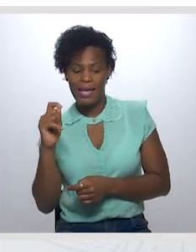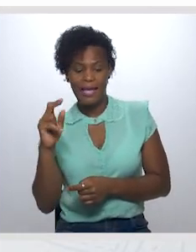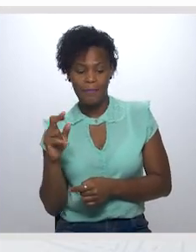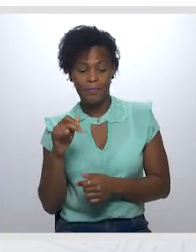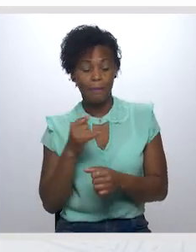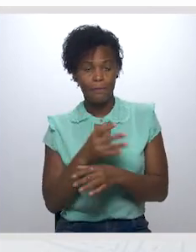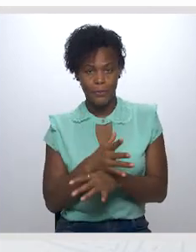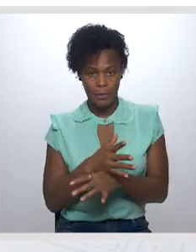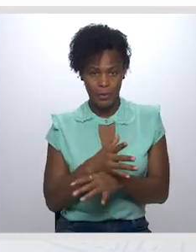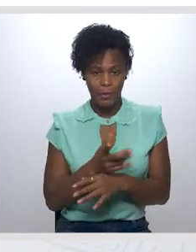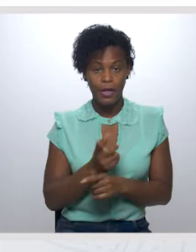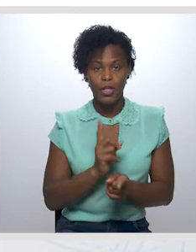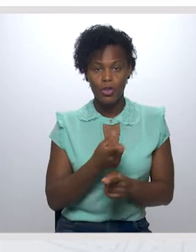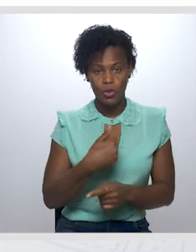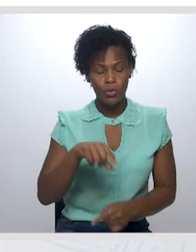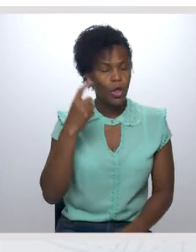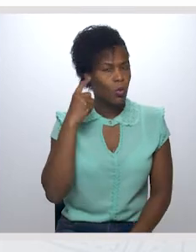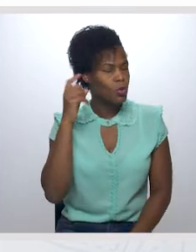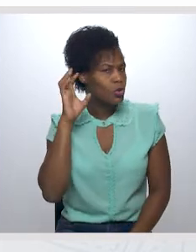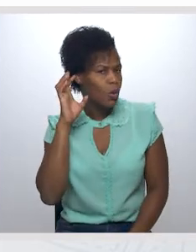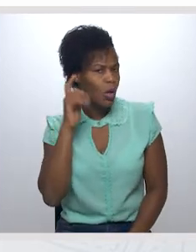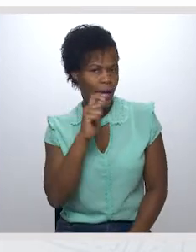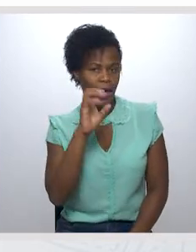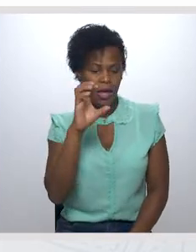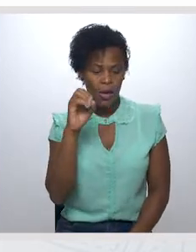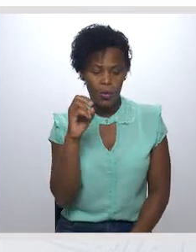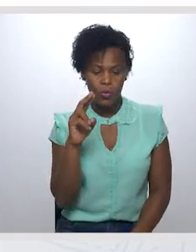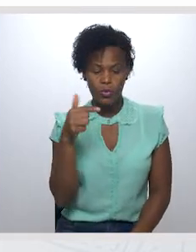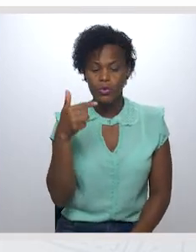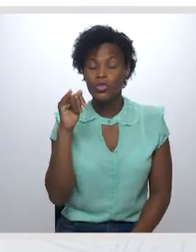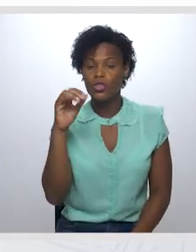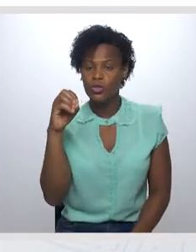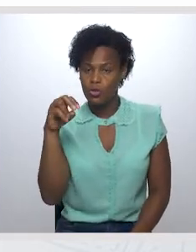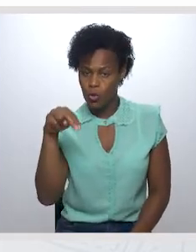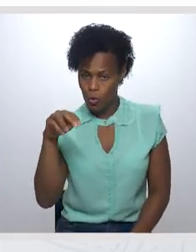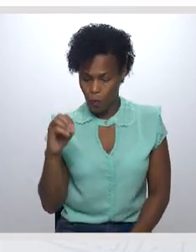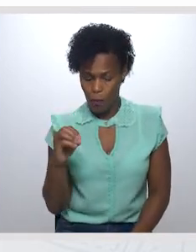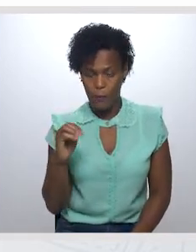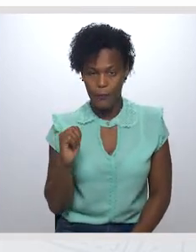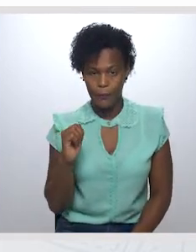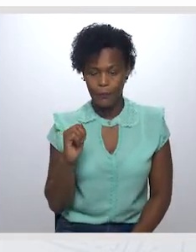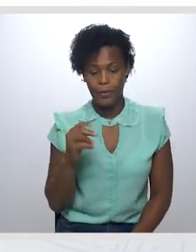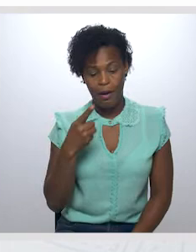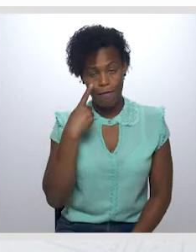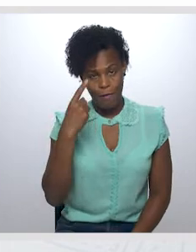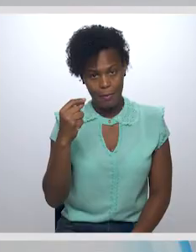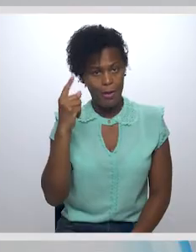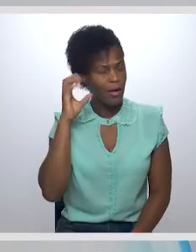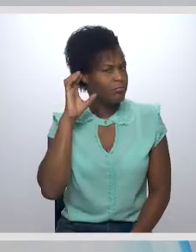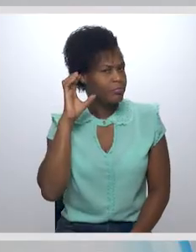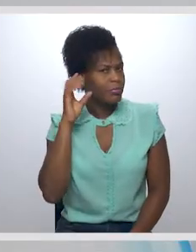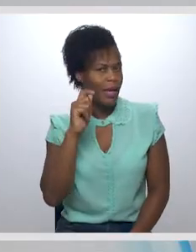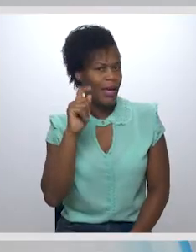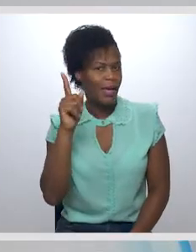Puis, que nous écoutions. Vous avez bien sûr le verbe écouter.